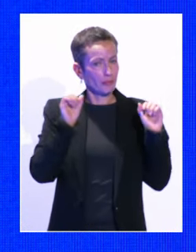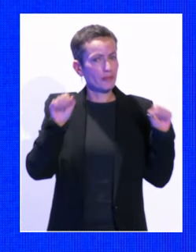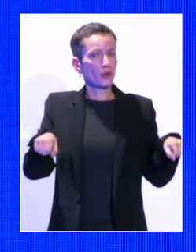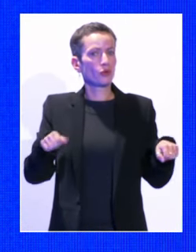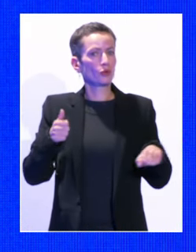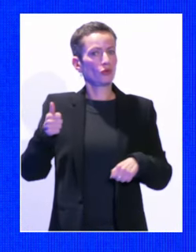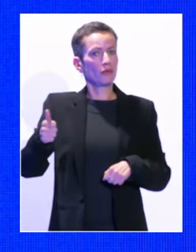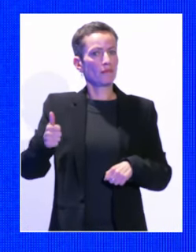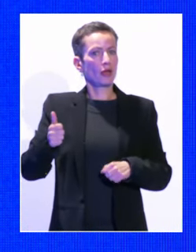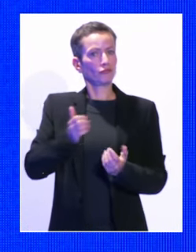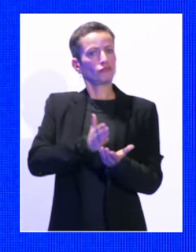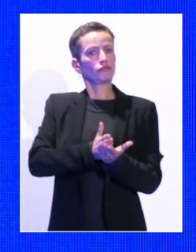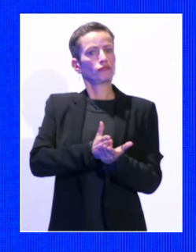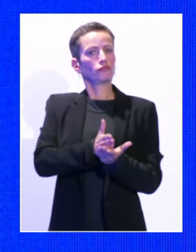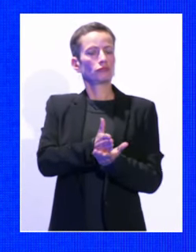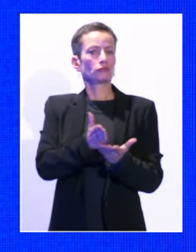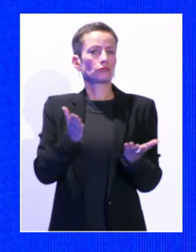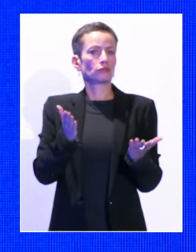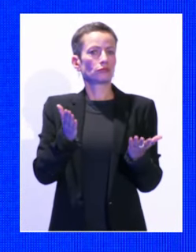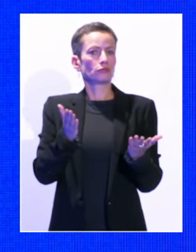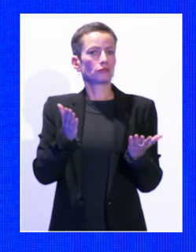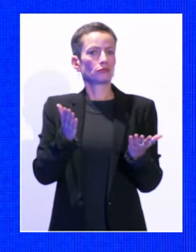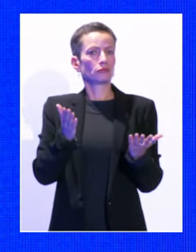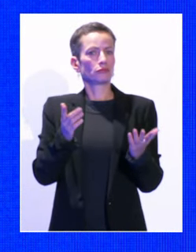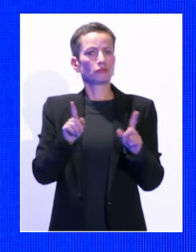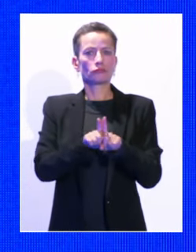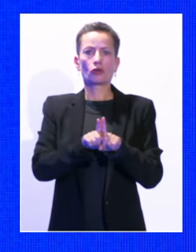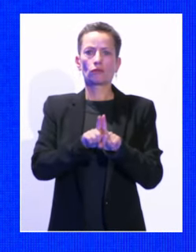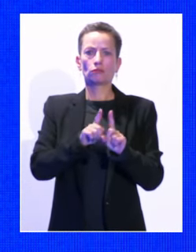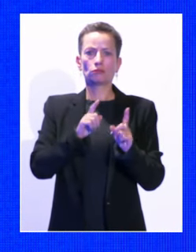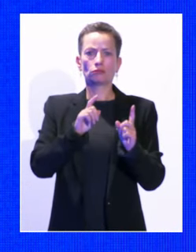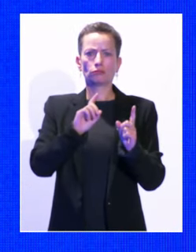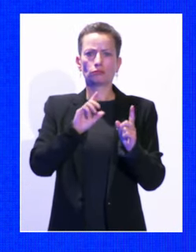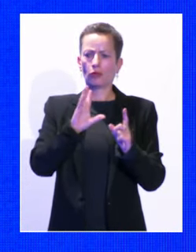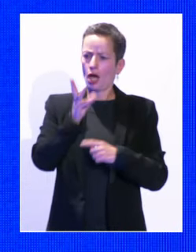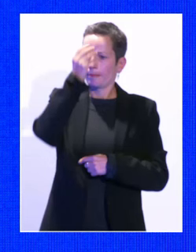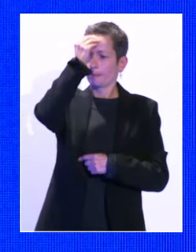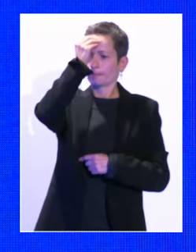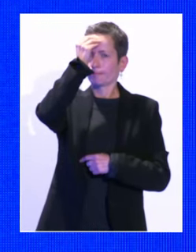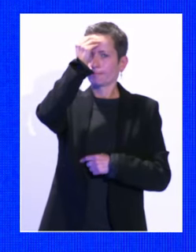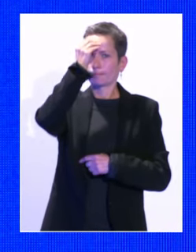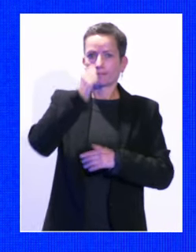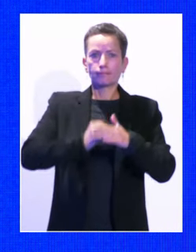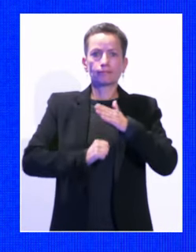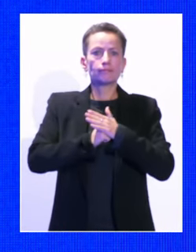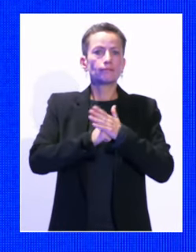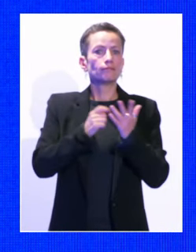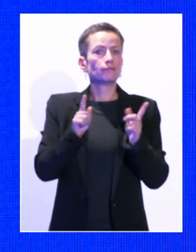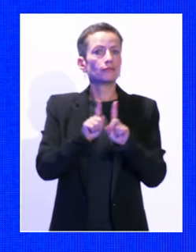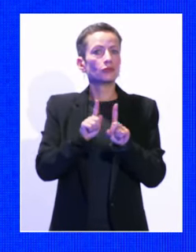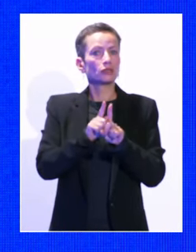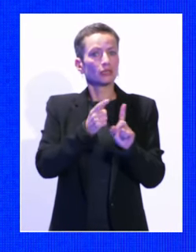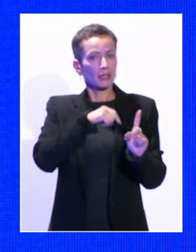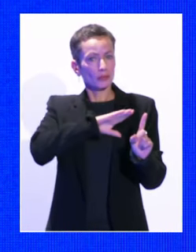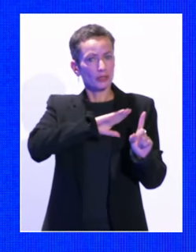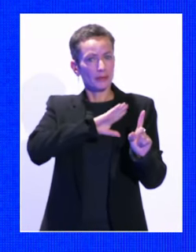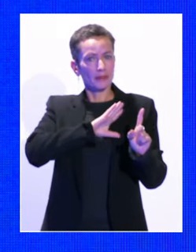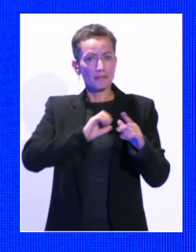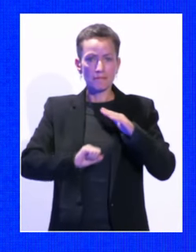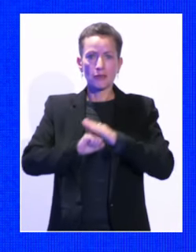se porter au maximum de conscience et au maximum de